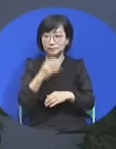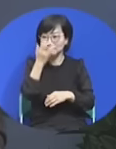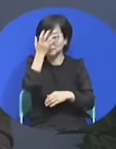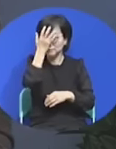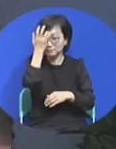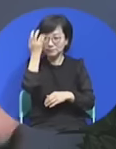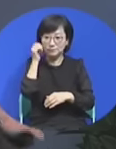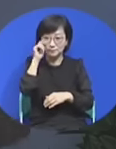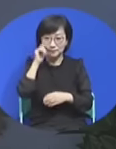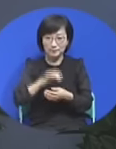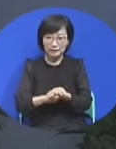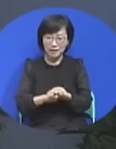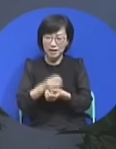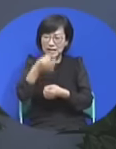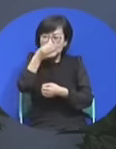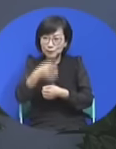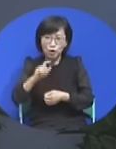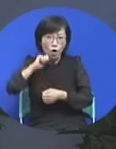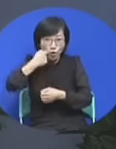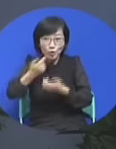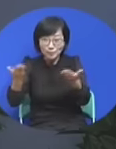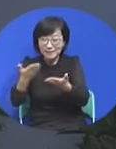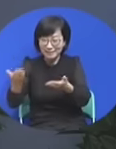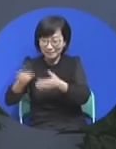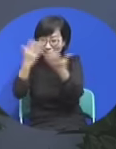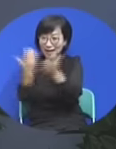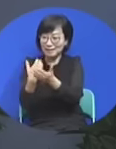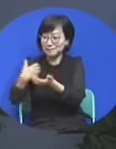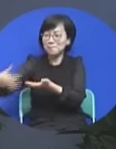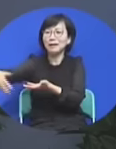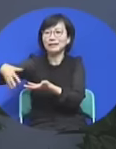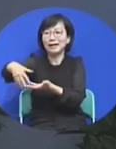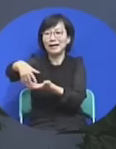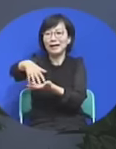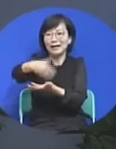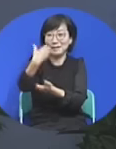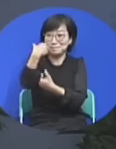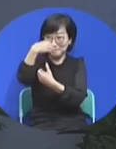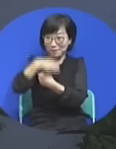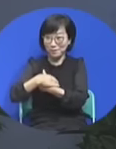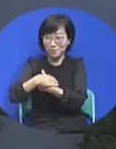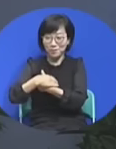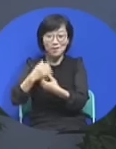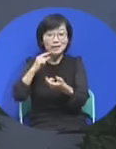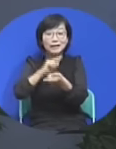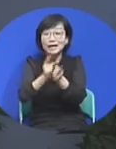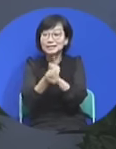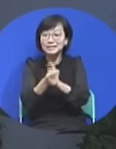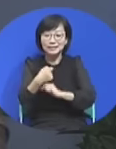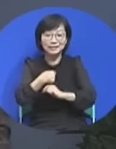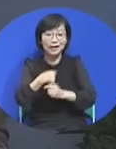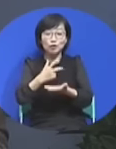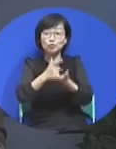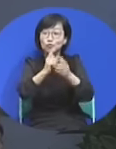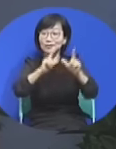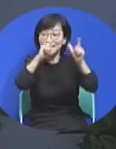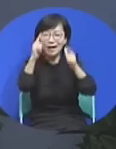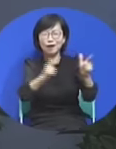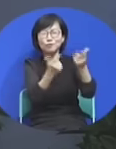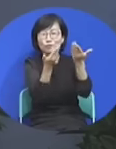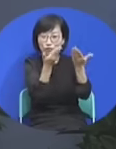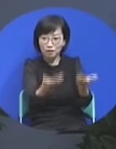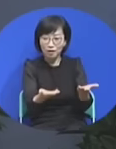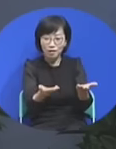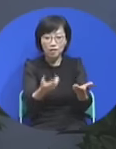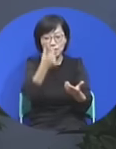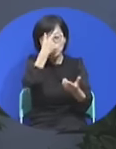condition was it? 험한 일은 제가 다 하고 주일 날은 쉬게 해달라고 교회 가게 해달라고. I told the boss that I would take hold of